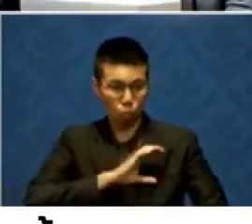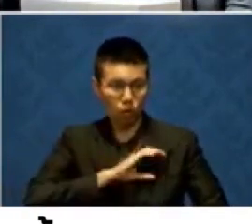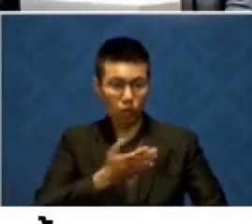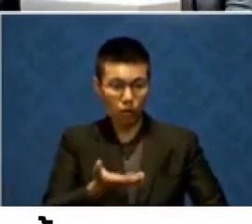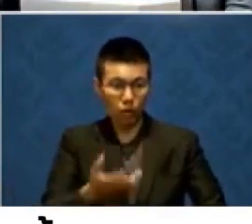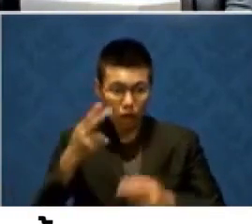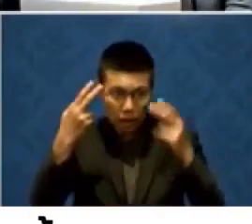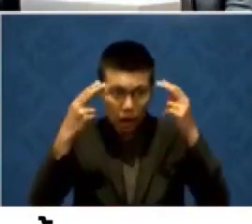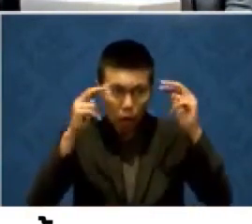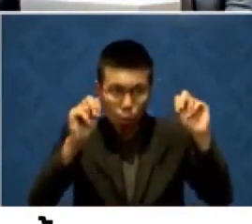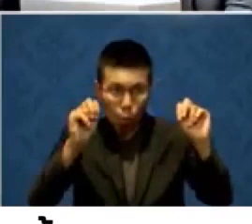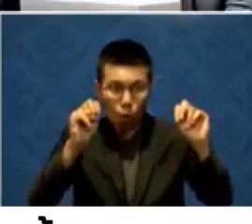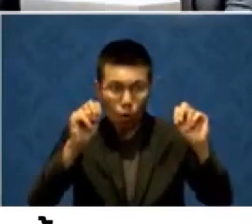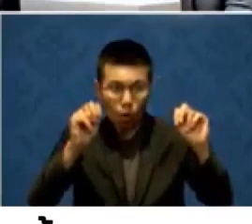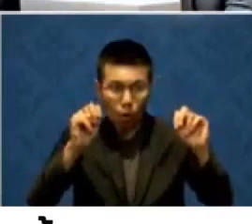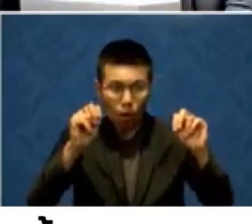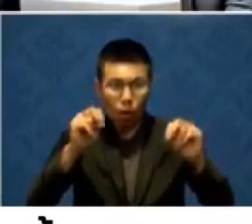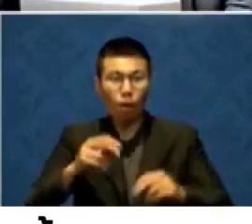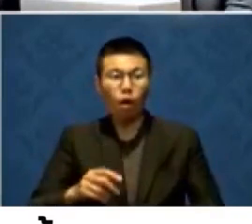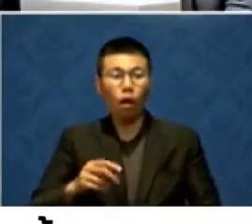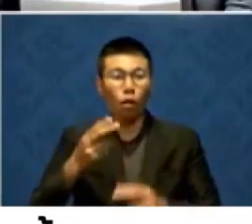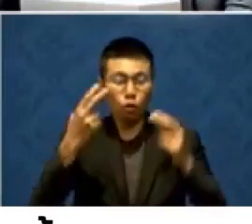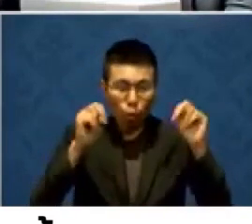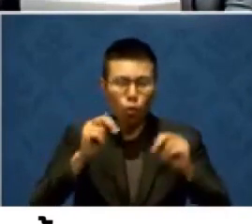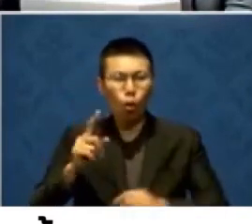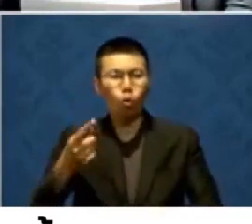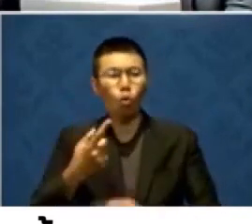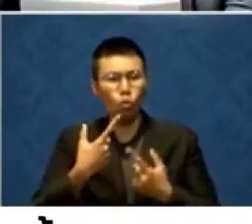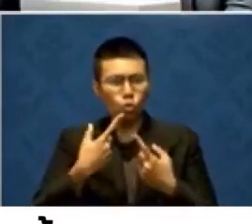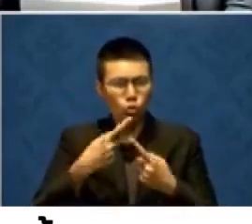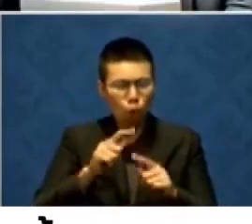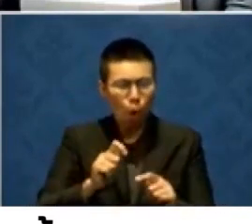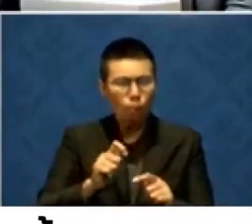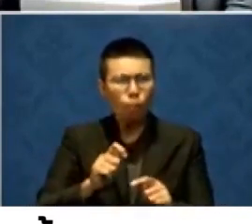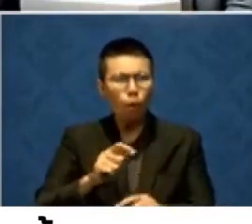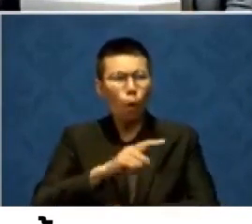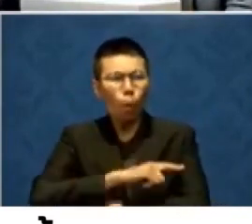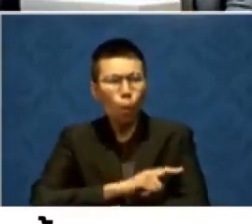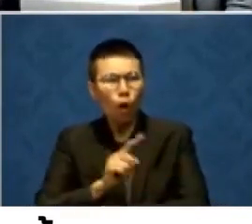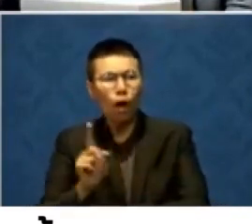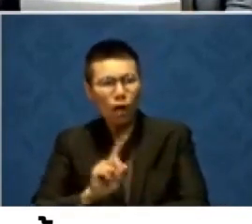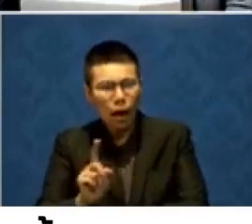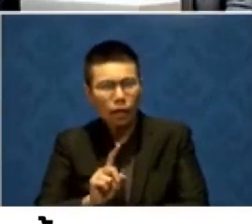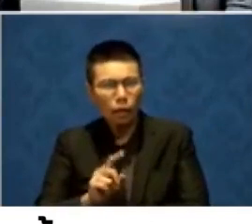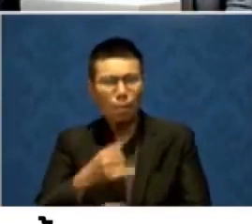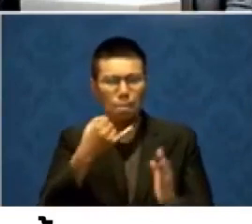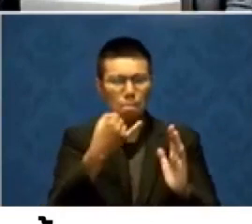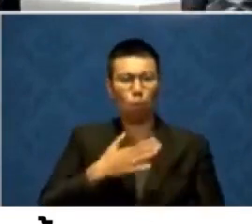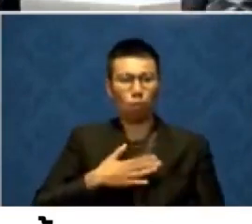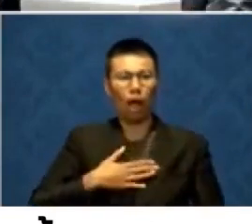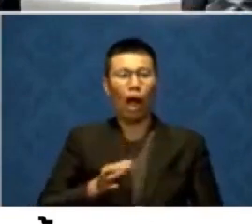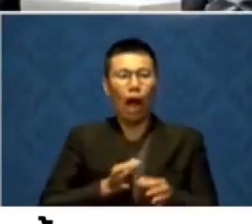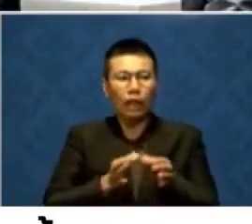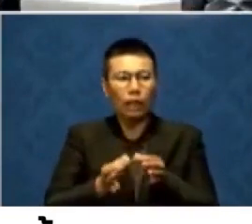มาตอบคำถามนี้กระทู้นี้เมื่อไหร่ผิดข้อบังคับข้อที่151อย่างชัดเจ